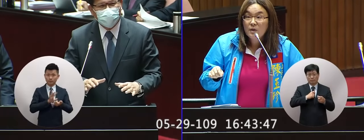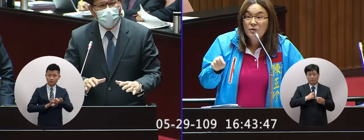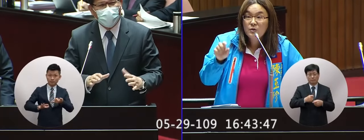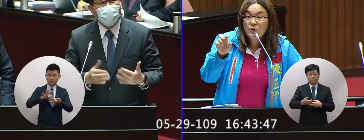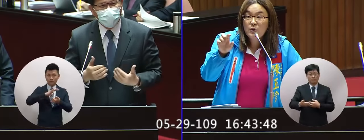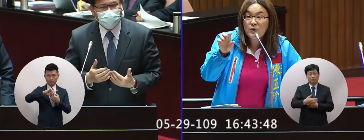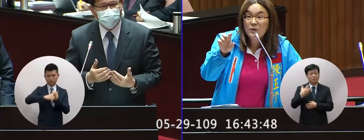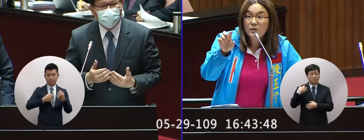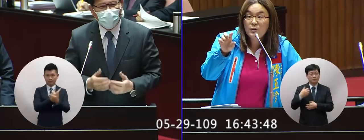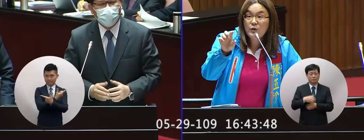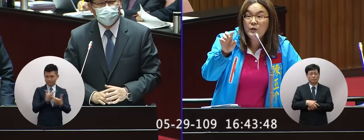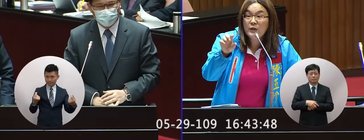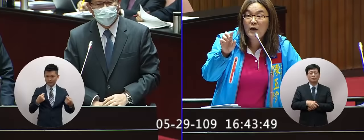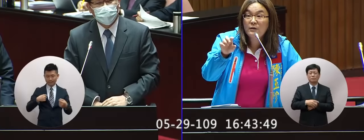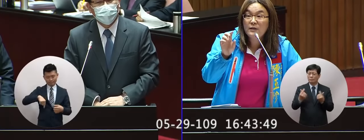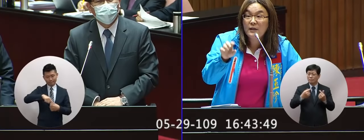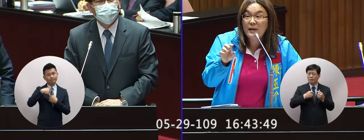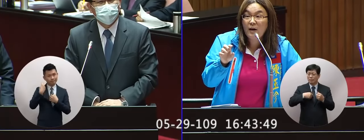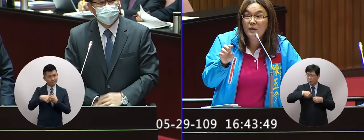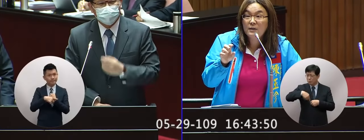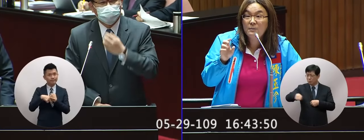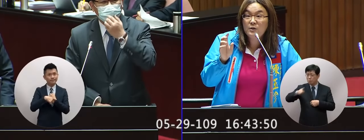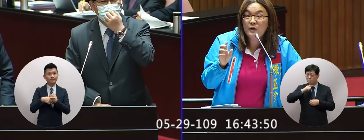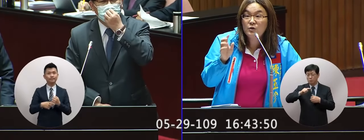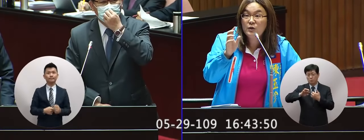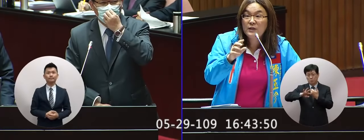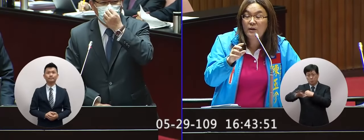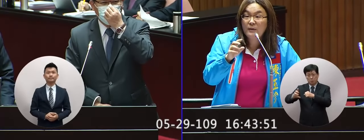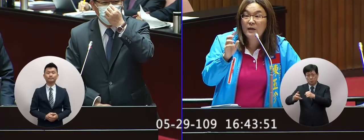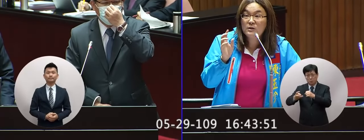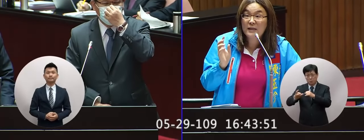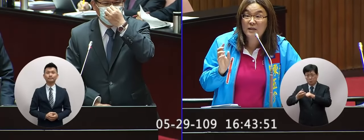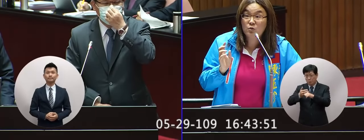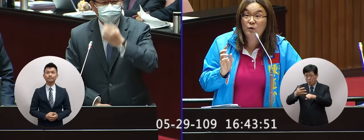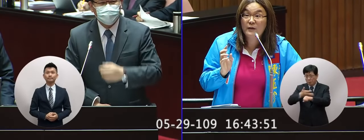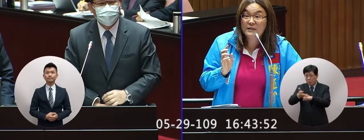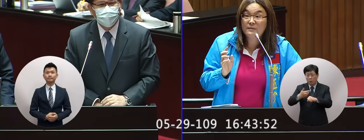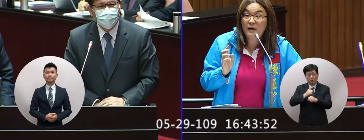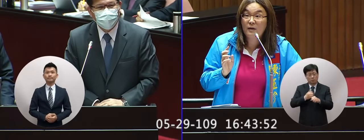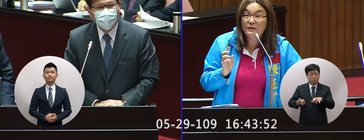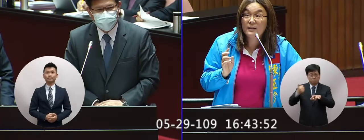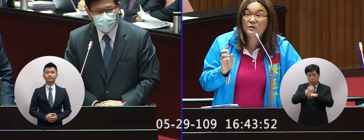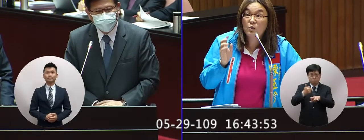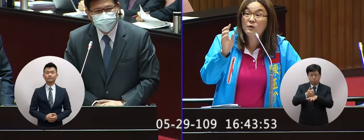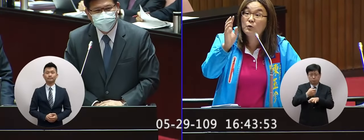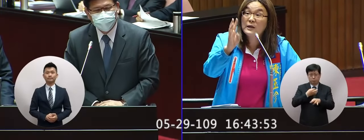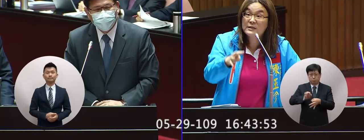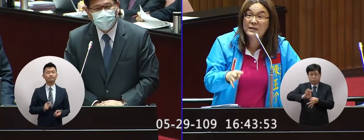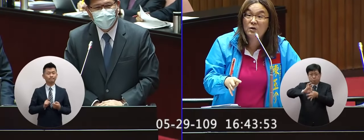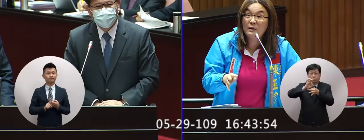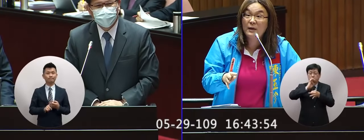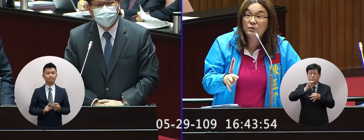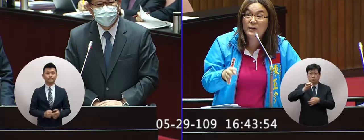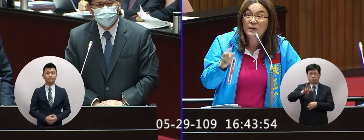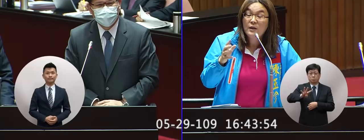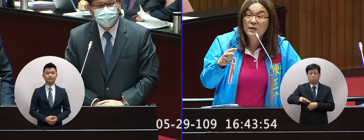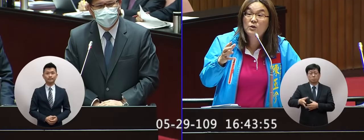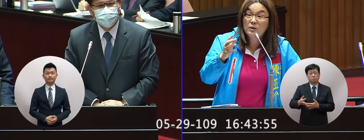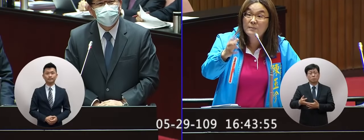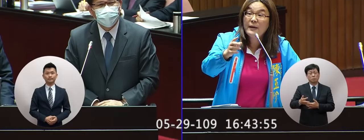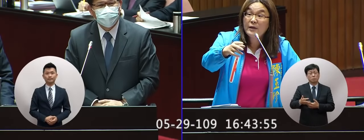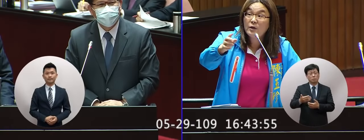一致哈，当然我们研究了。 去离岛的人呐哈，像民众要去离岛，因为他加上坐飞机嘛哈，那多花4000块嘛，